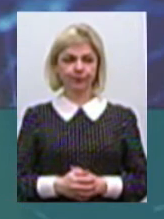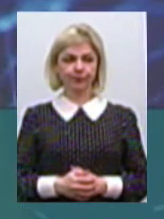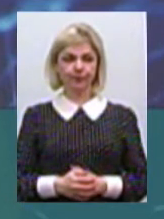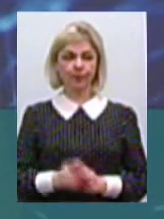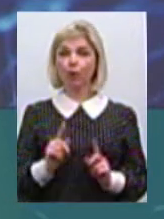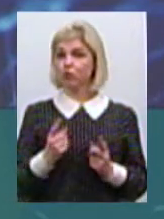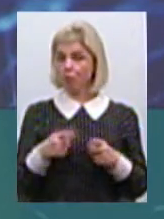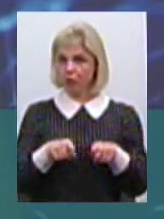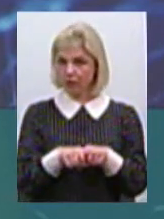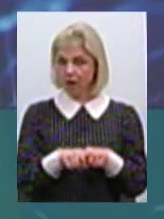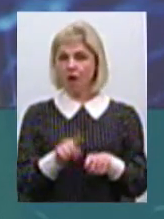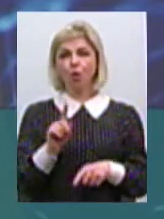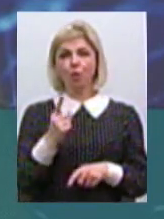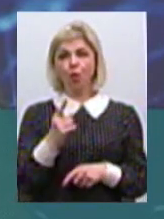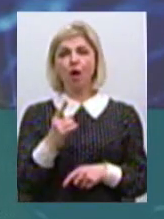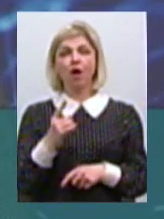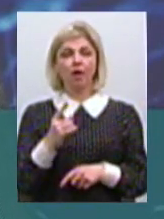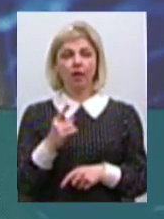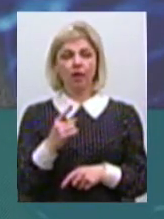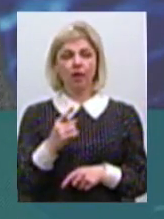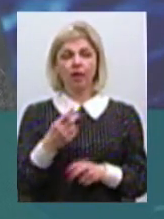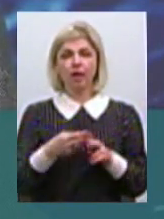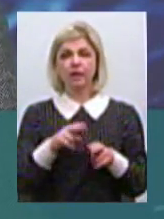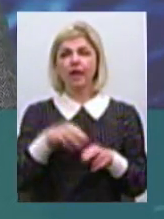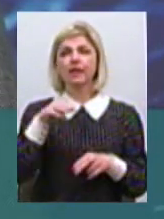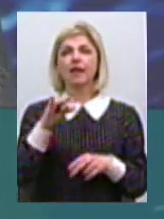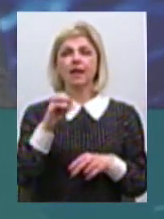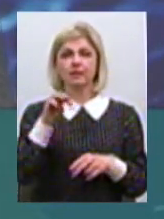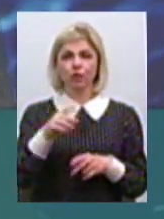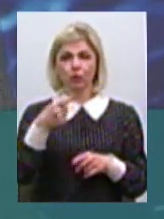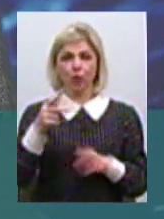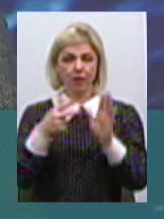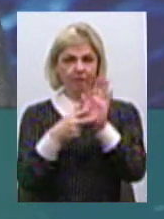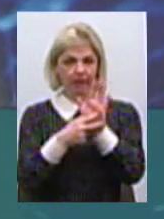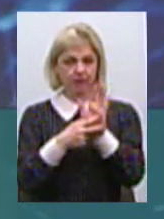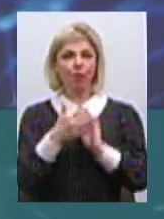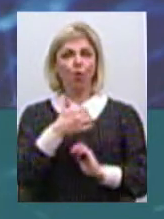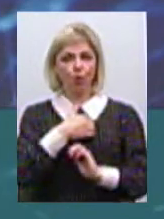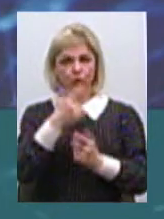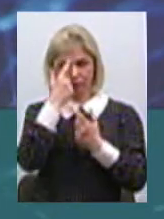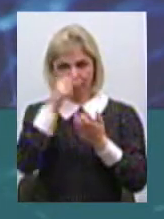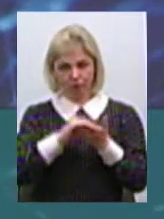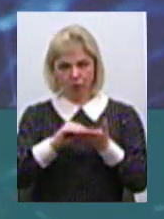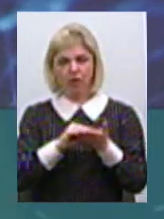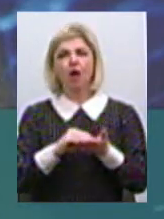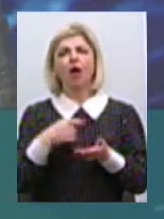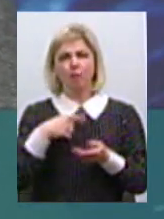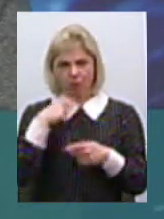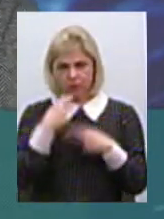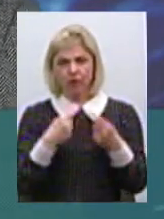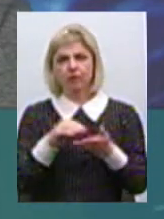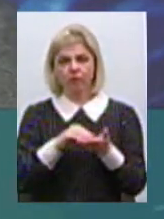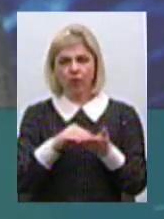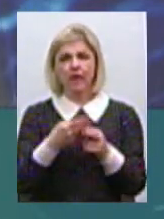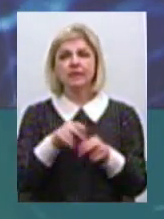Чому так? Тому що це ТРЕС номер 8. Я хочу ще раз наголосити, я постійно цьому наголошую. Ці